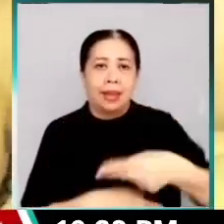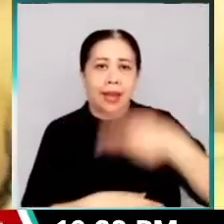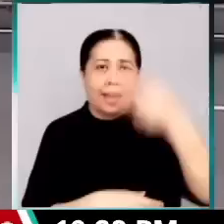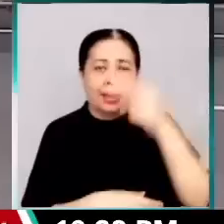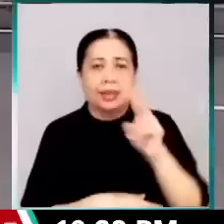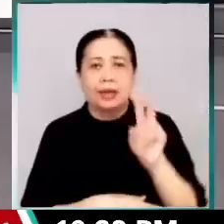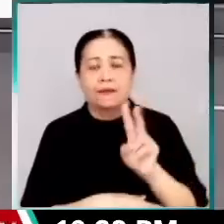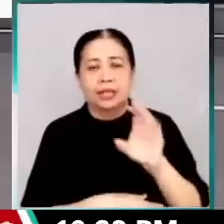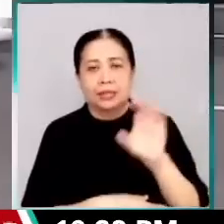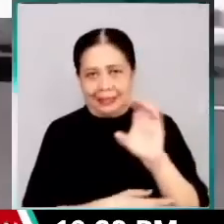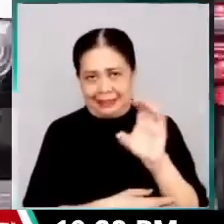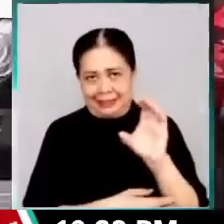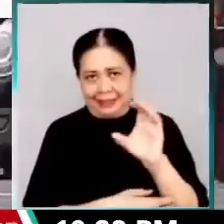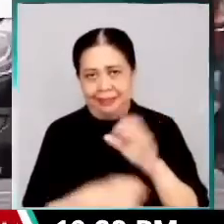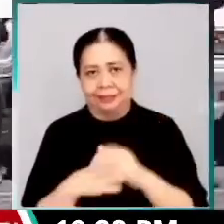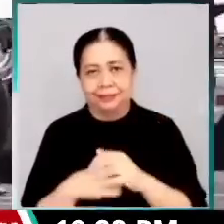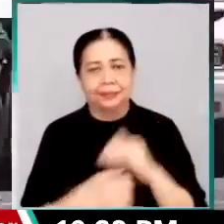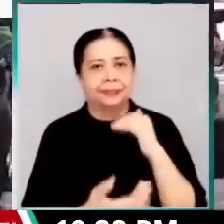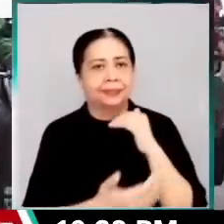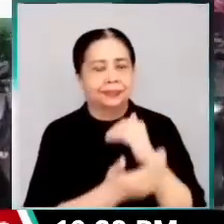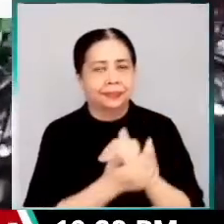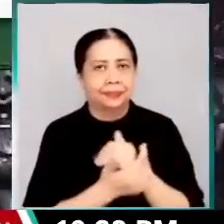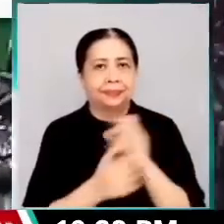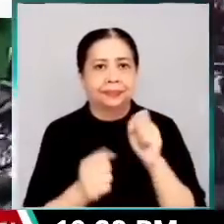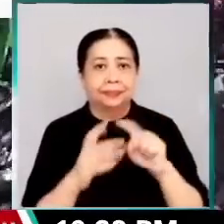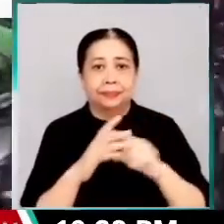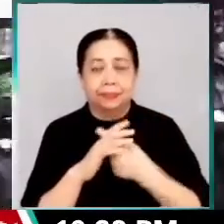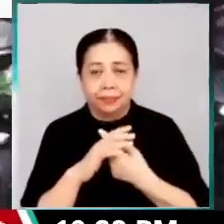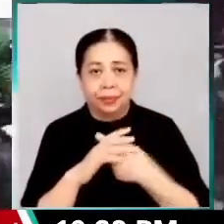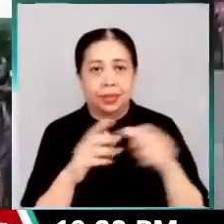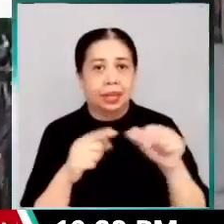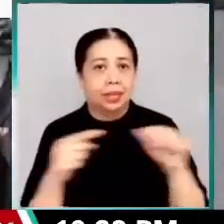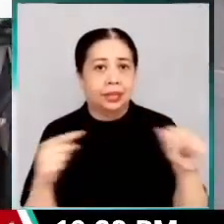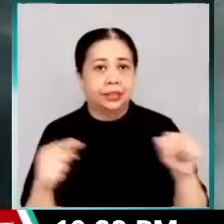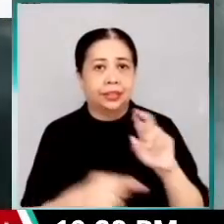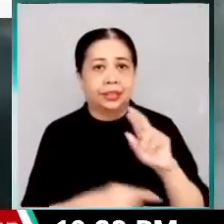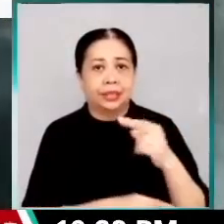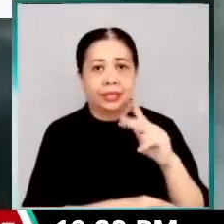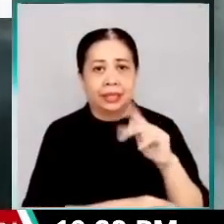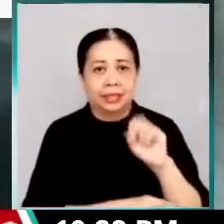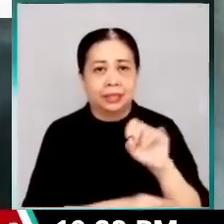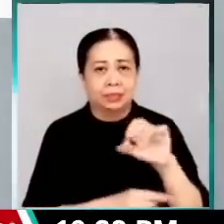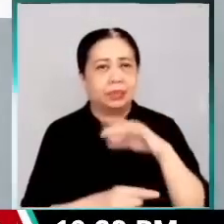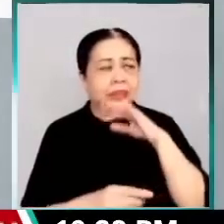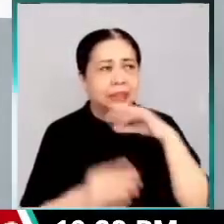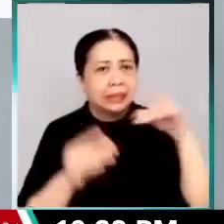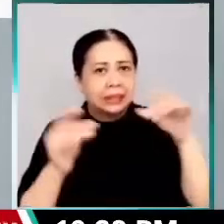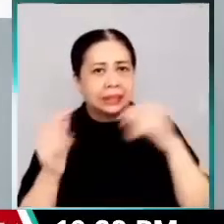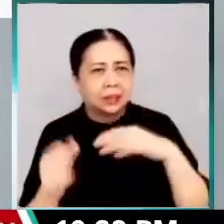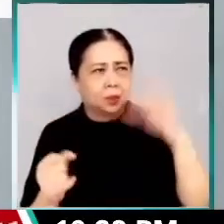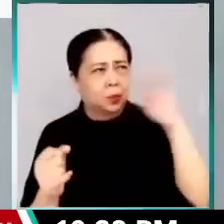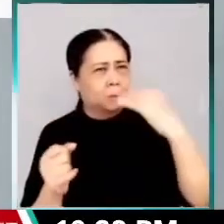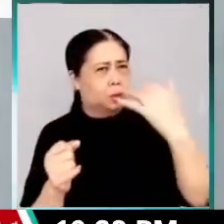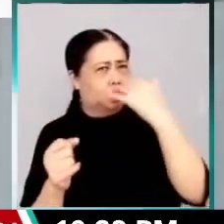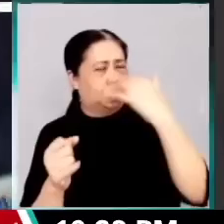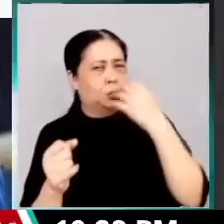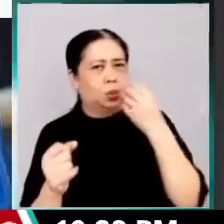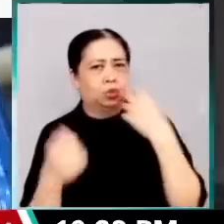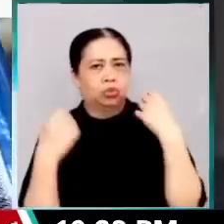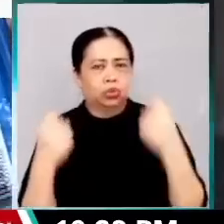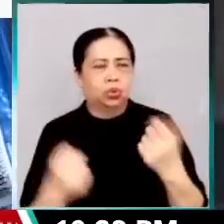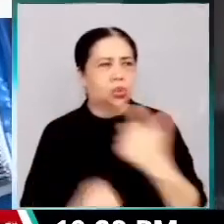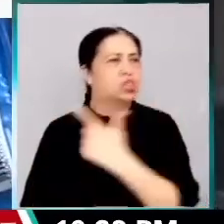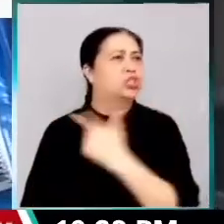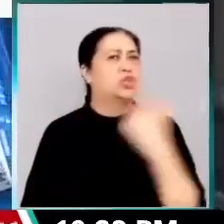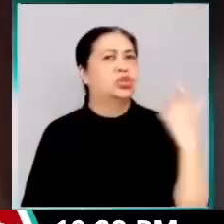content. Iwasan ang maaring pagsimula ng allergic rhinitis gaya ng alikabok, usok o matapang na amoy ng pabango o